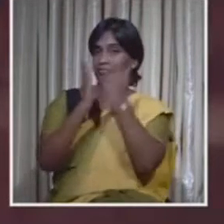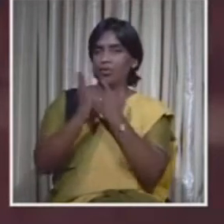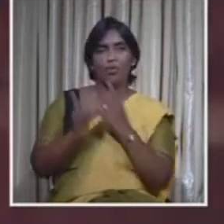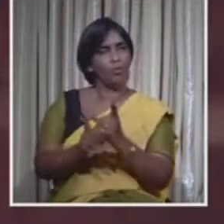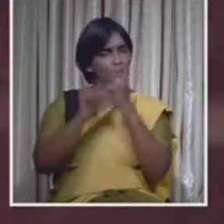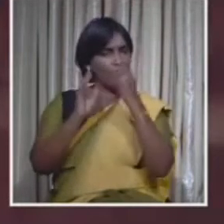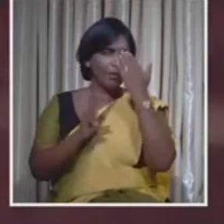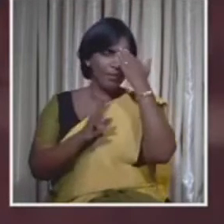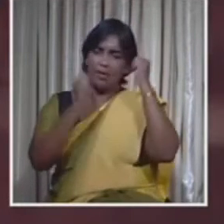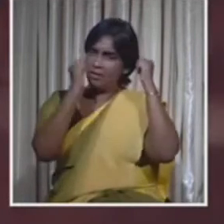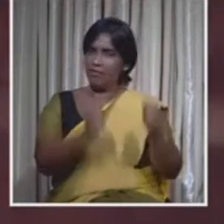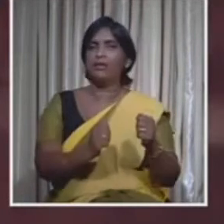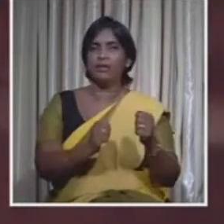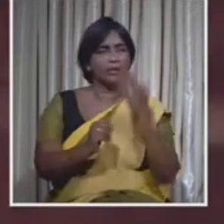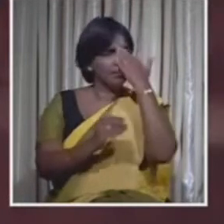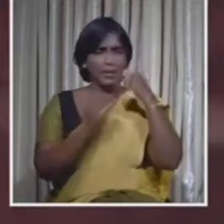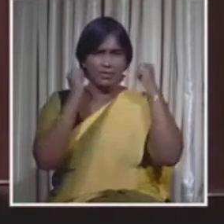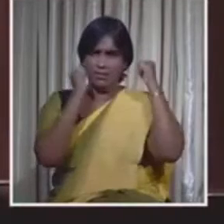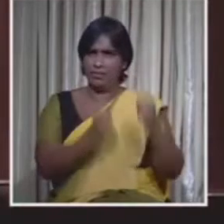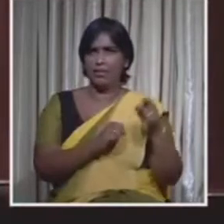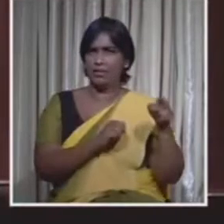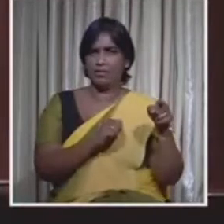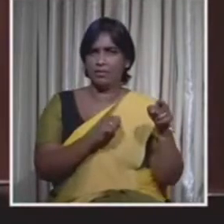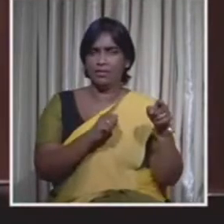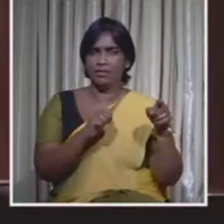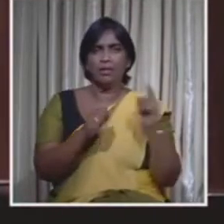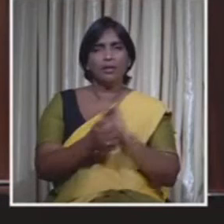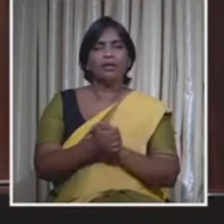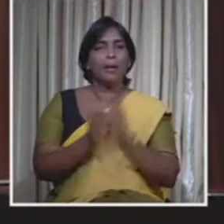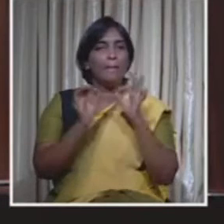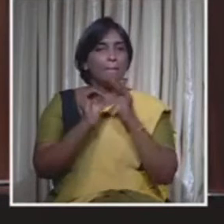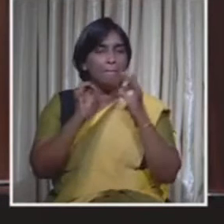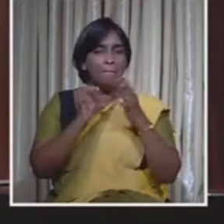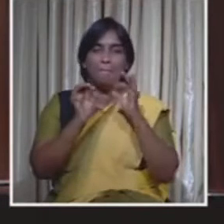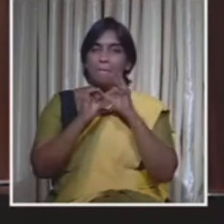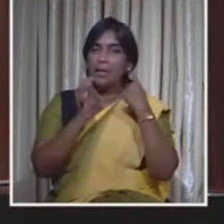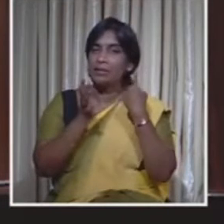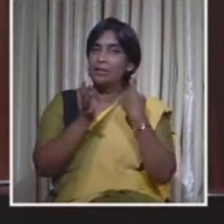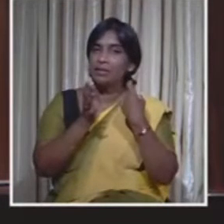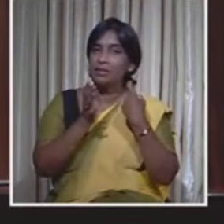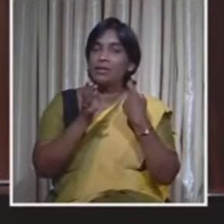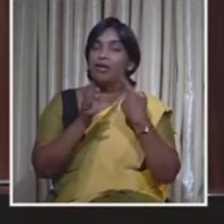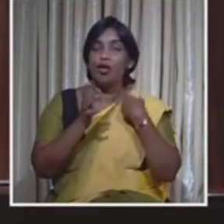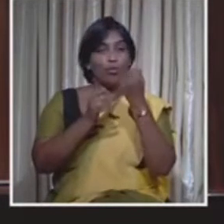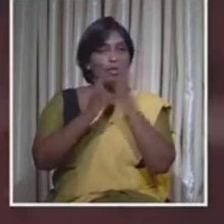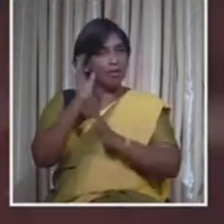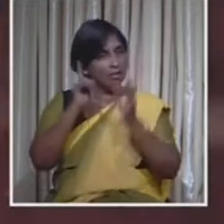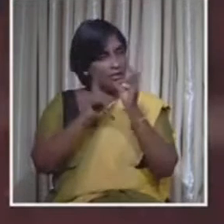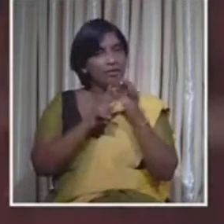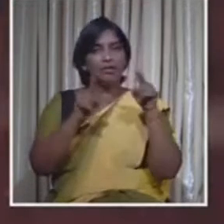කරන්න කරුණාකරලා වාඩි වෙන්න කරුණාකරලා වාඩි වෙන්න බැසිල් රාජපක්ෂ අපේ මුදල්